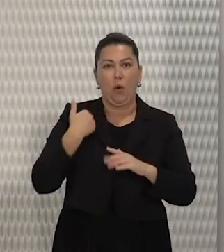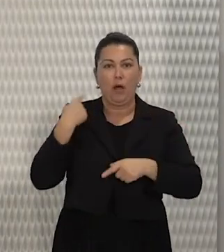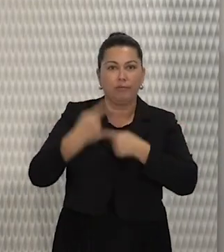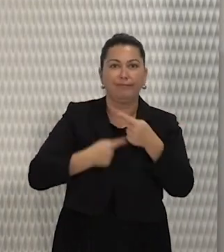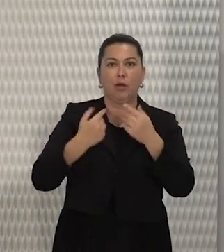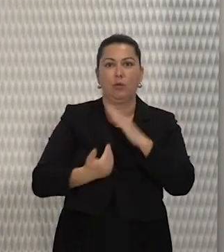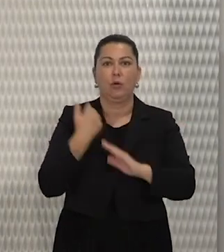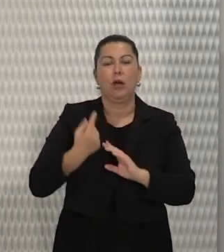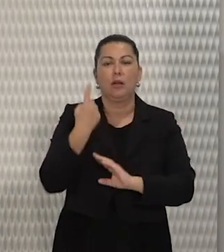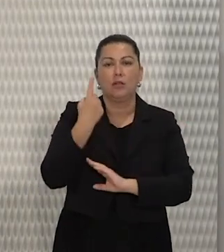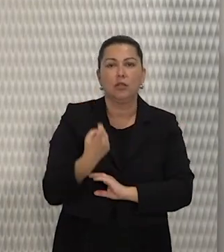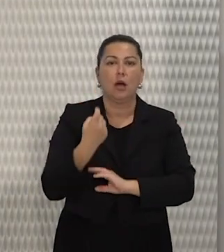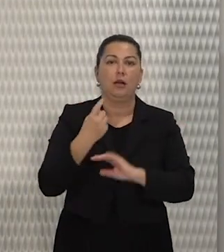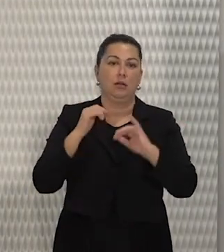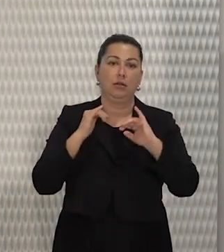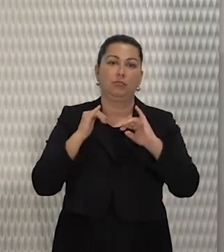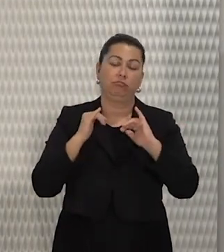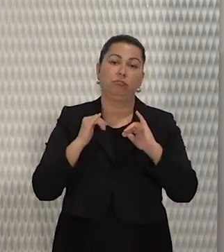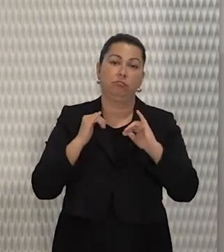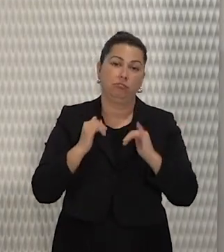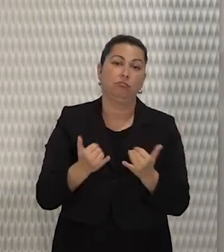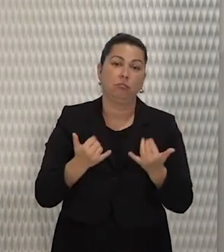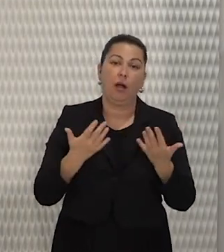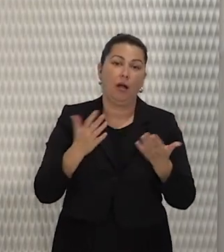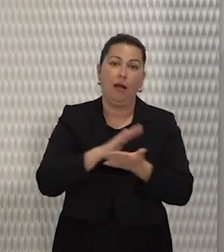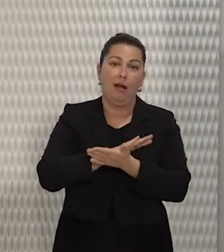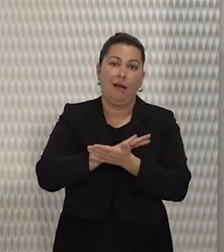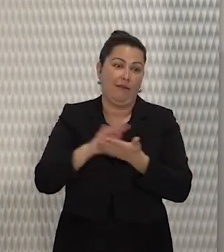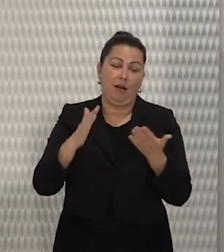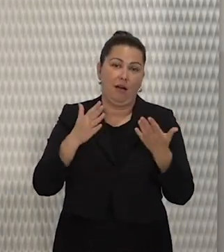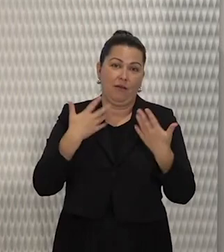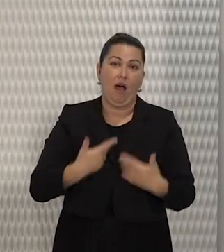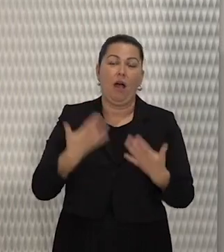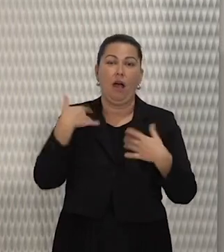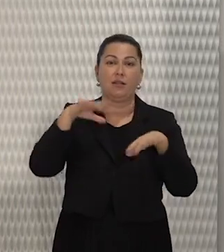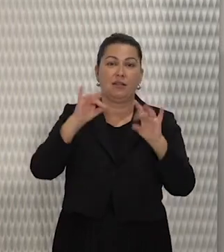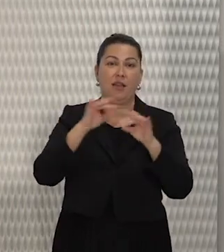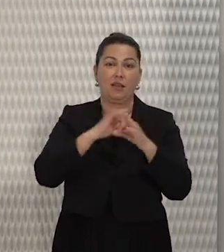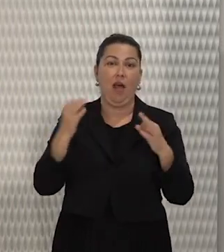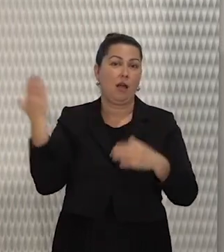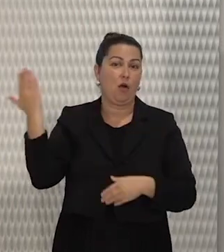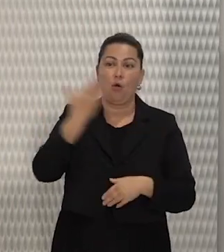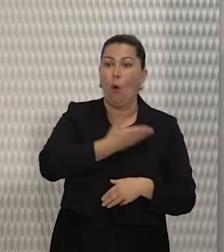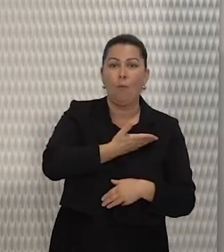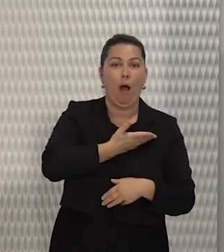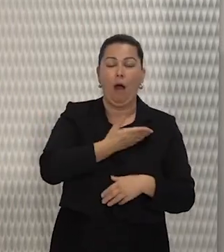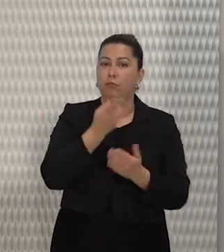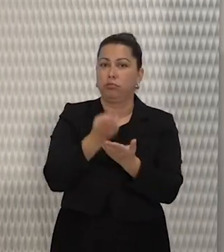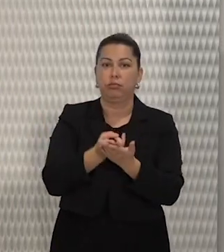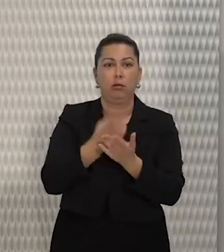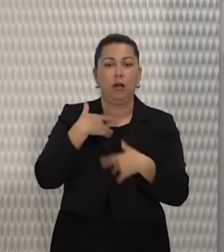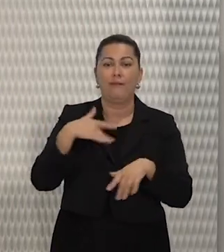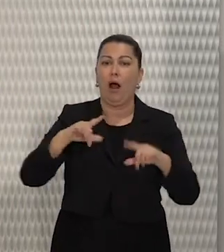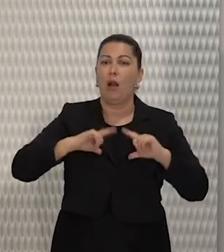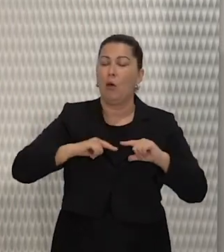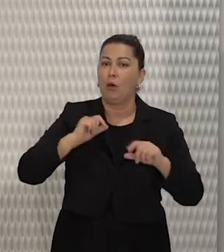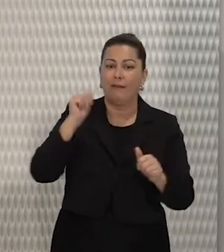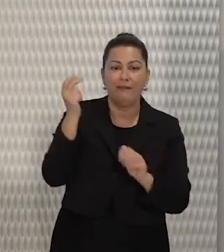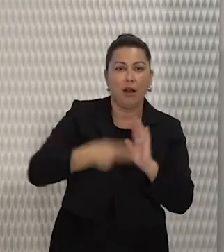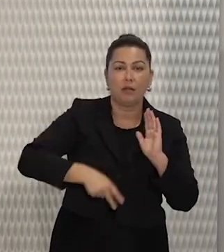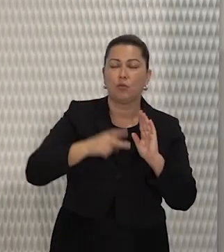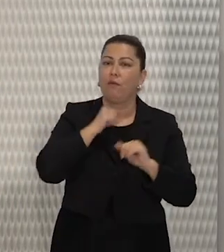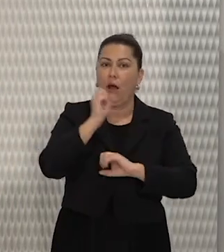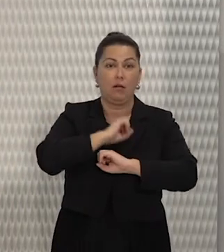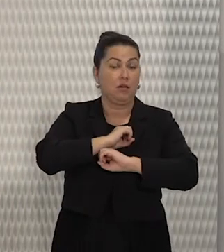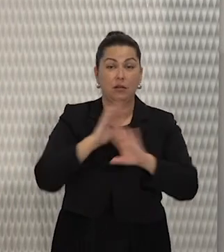Und ja, es war einfach so, ich bin 10 Tage lang im Koma gelegen, hatte eine sehr schwere Lungenverletzung, also es war nicht klar, ob ich den Unfall